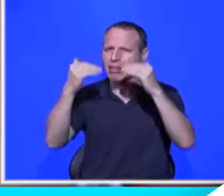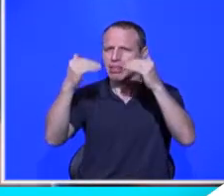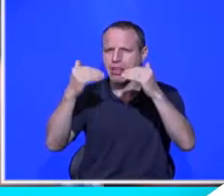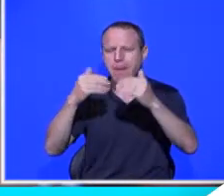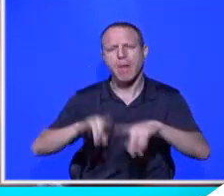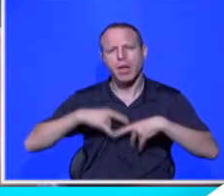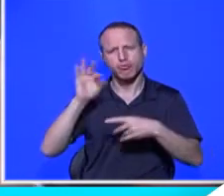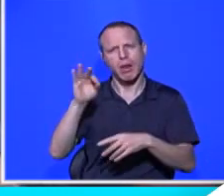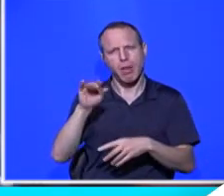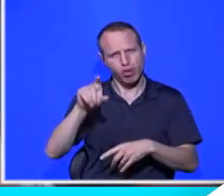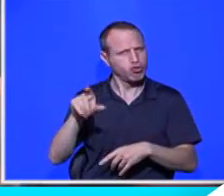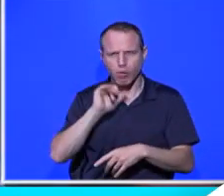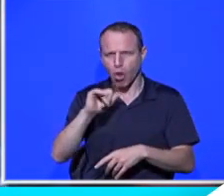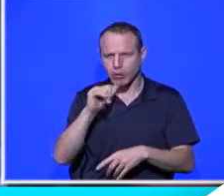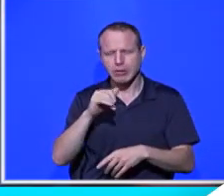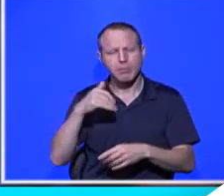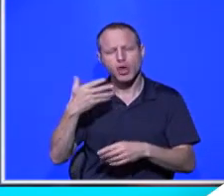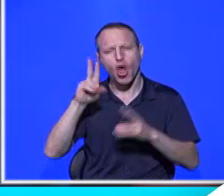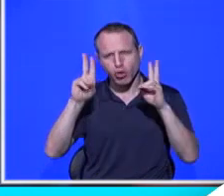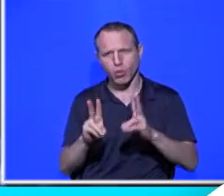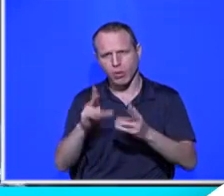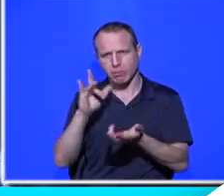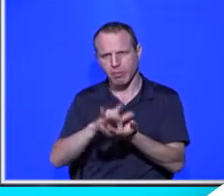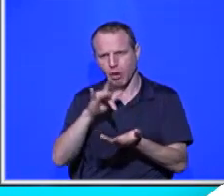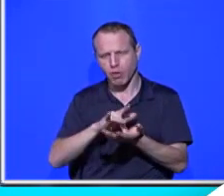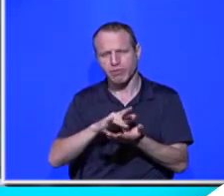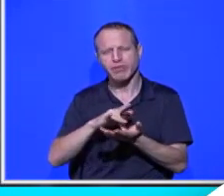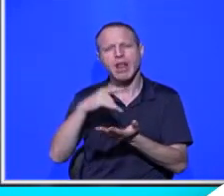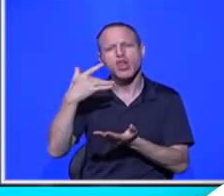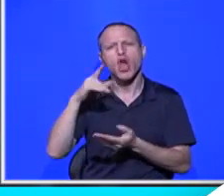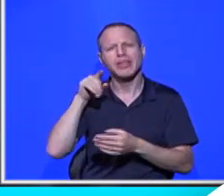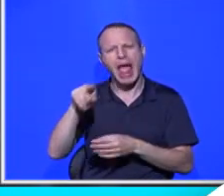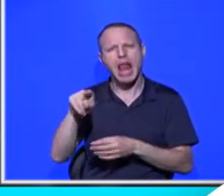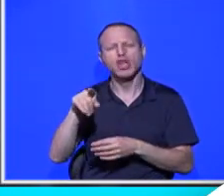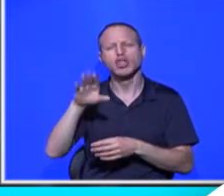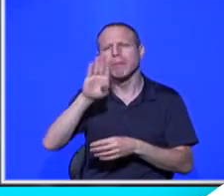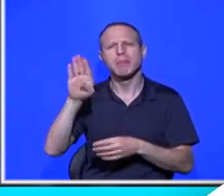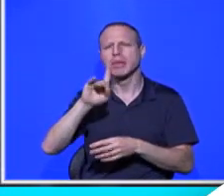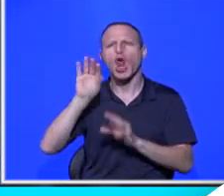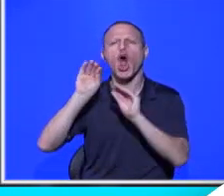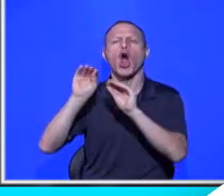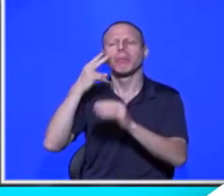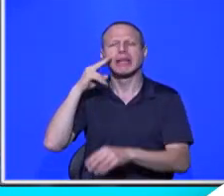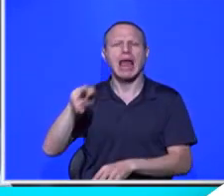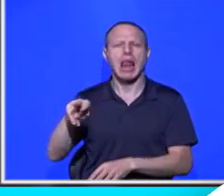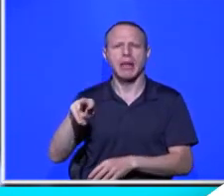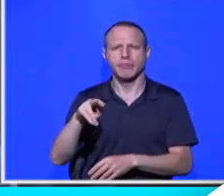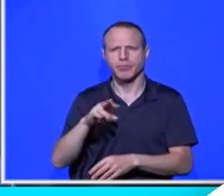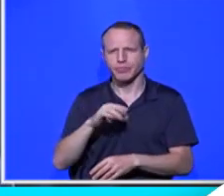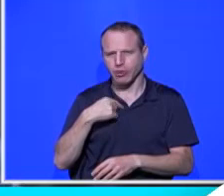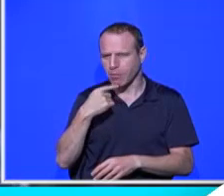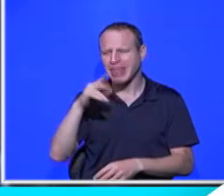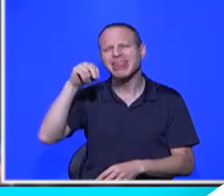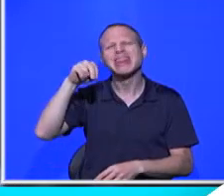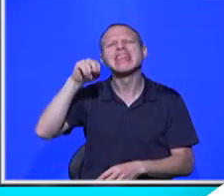האלה לא רוצים רגע שנייה לא להיות תקועים במקום ולהיות אלו שנתניהו לא שם עליהם, ורק כשהוא שם עליהם, כשהוא רוצים אותם. אתה יודע מה? אני אומרת, ניר